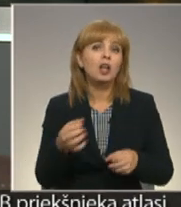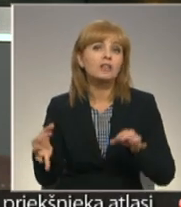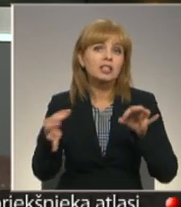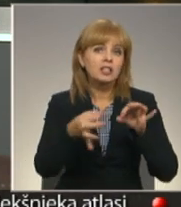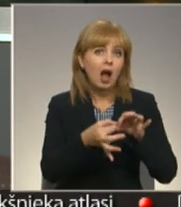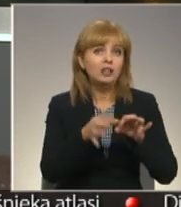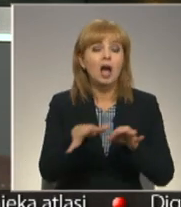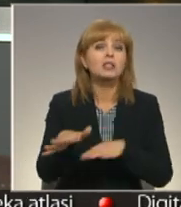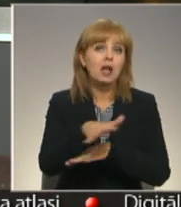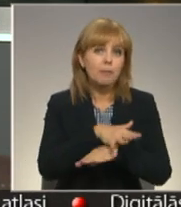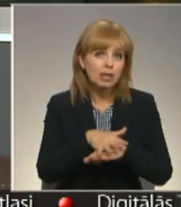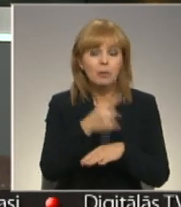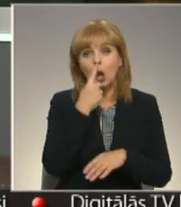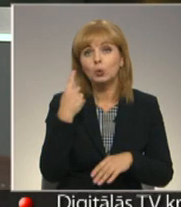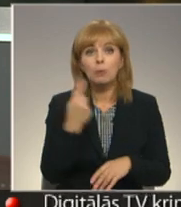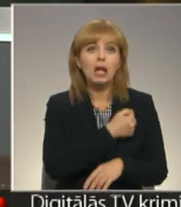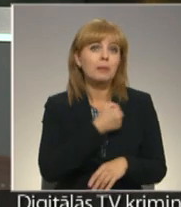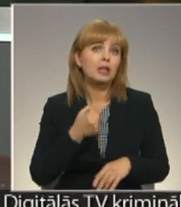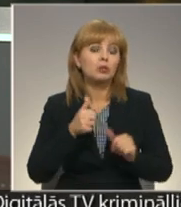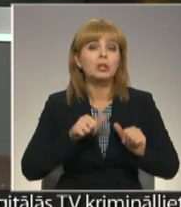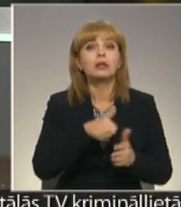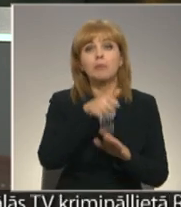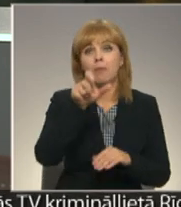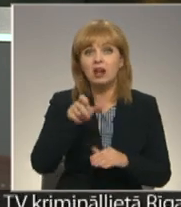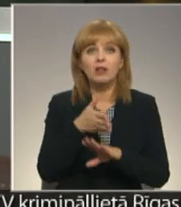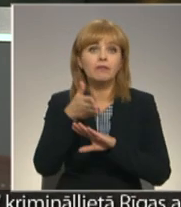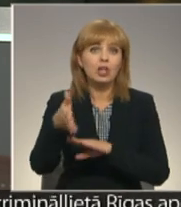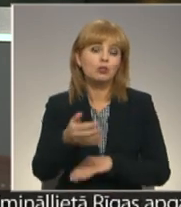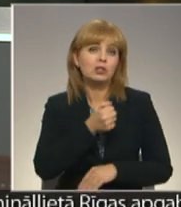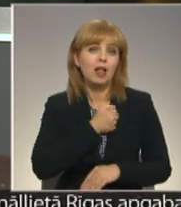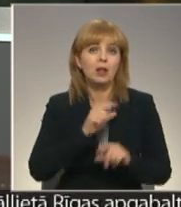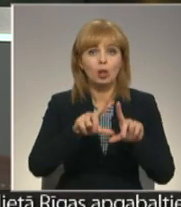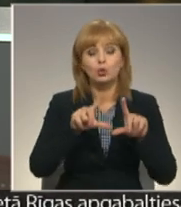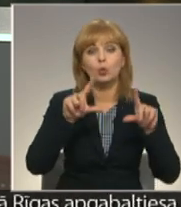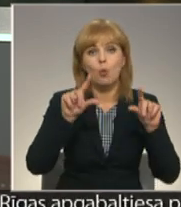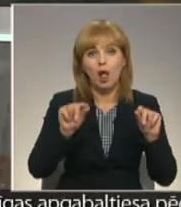pat militāro dienas pārstāv viesojās Latgales skolās un par to Latgales reģionālā televīzija.